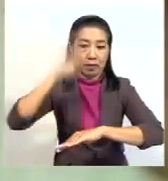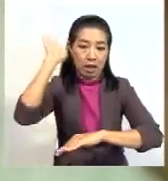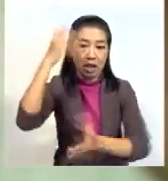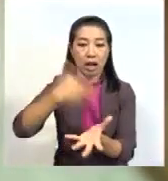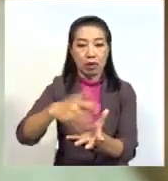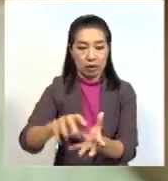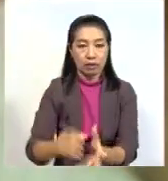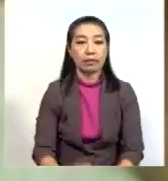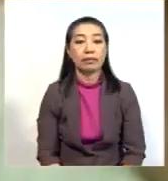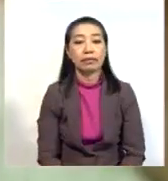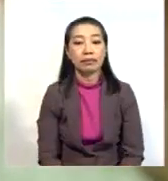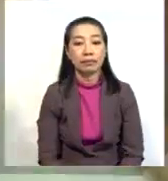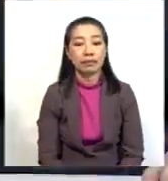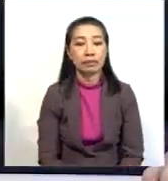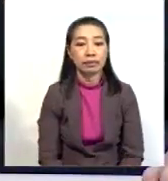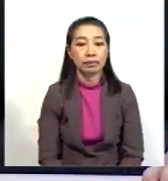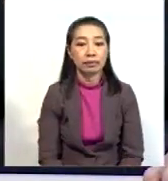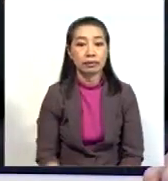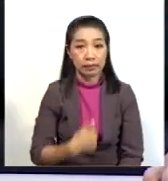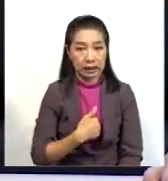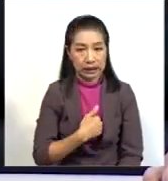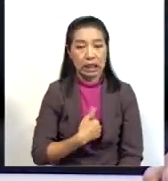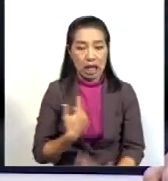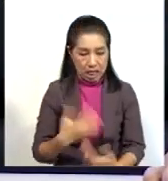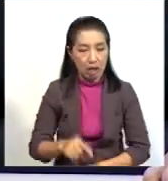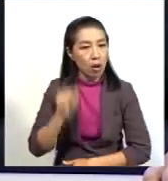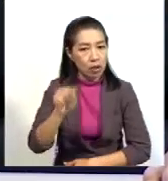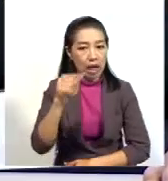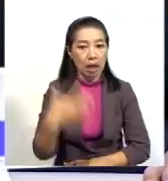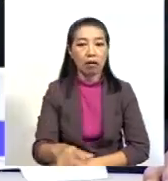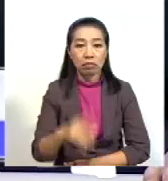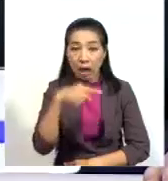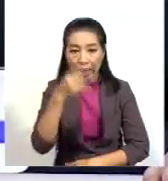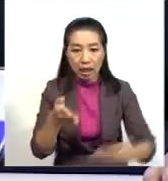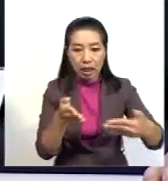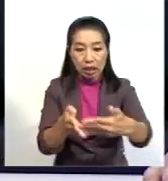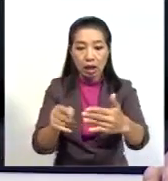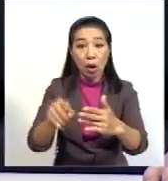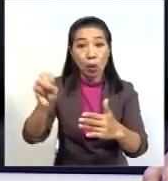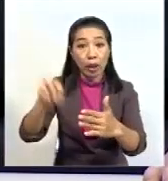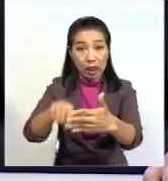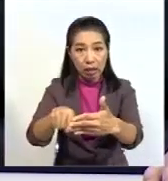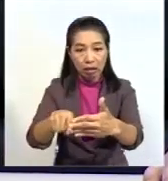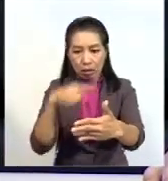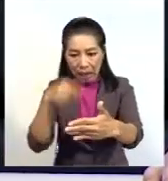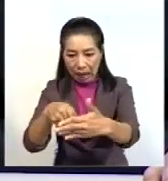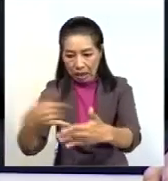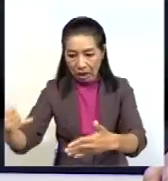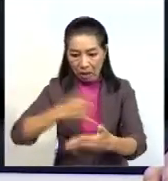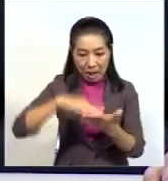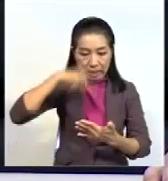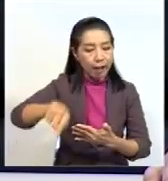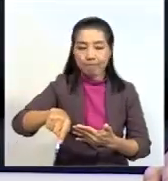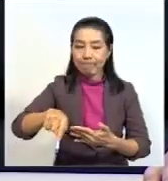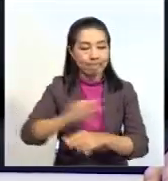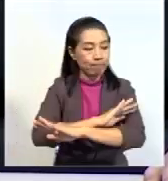ประเด็นนี้กันค่ะ เราสั่งยกเลิกไม่ให้ผู้ที่โดยสารเรือลำนี้เข้าประเทศไปเรียบร้อยแล้วนะครับ